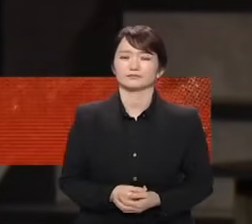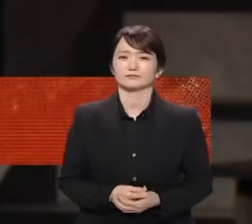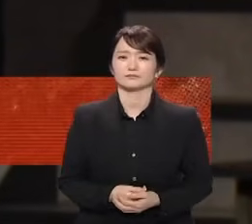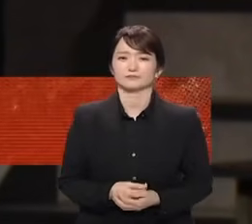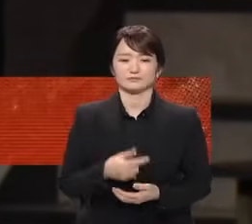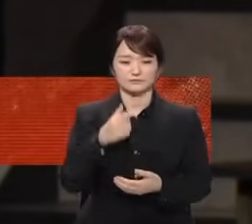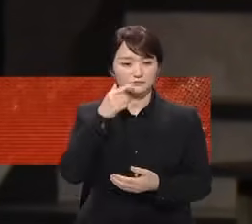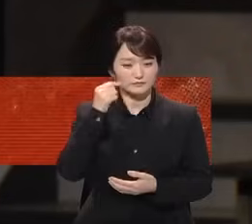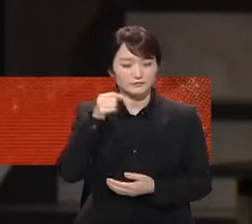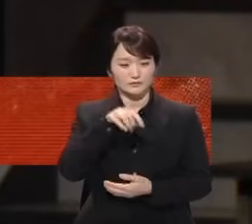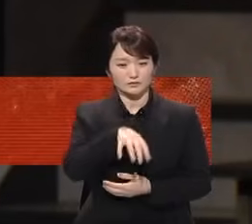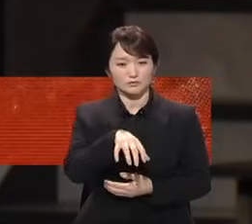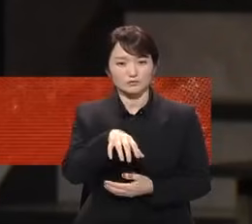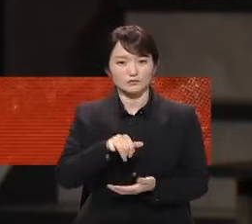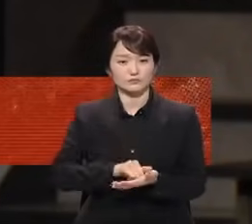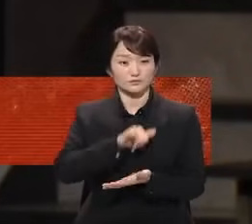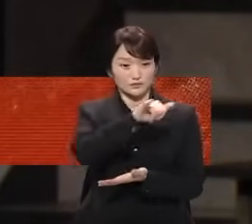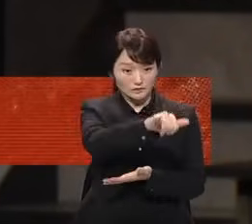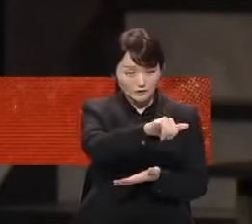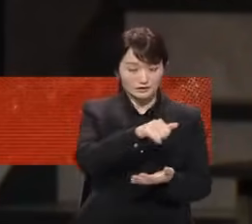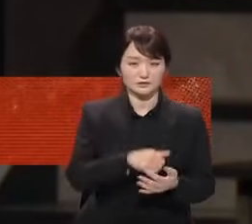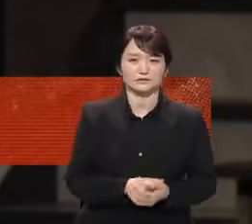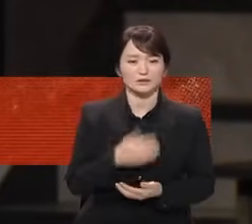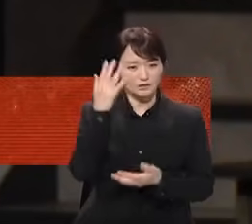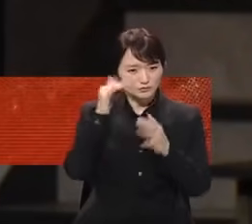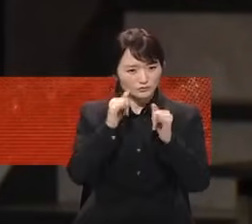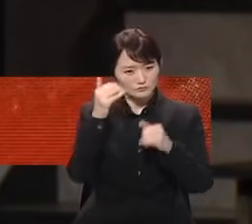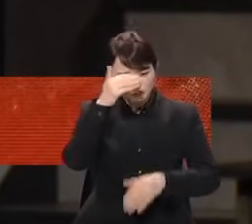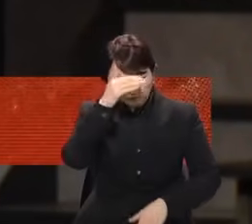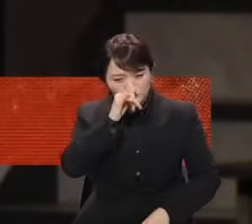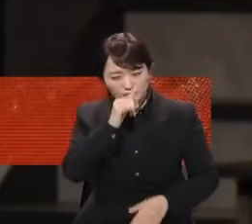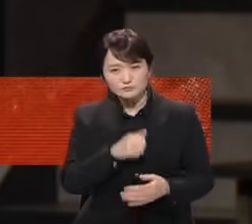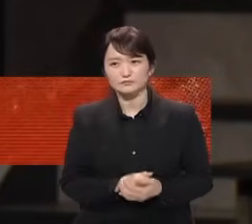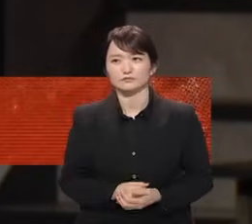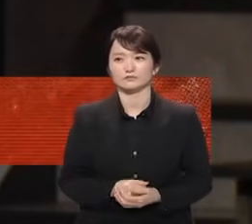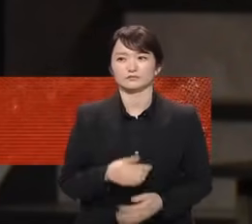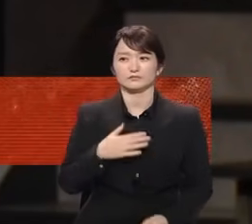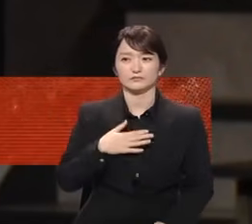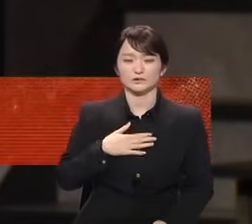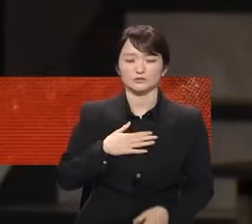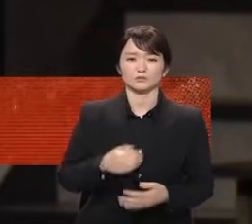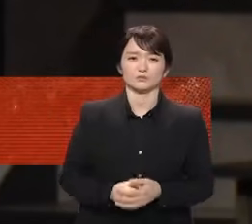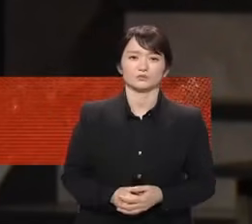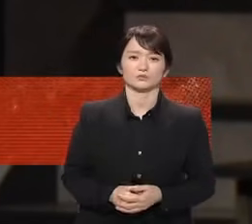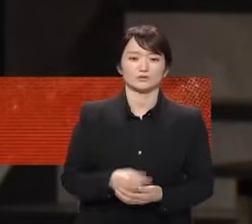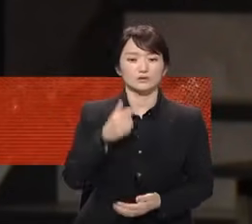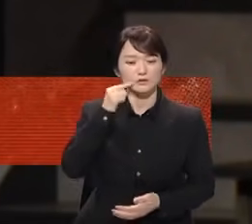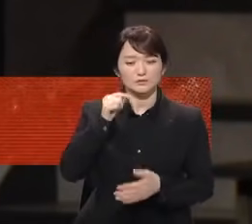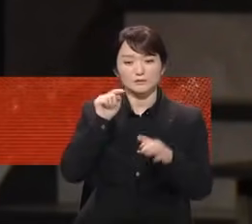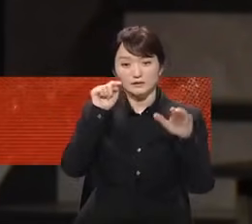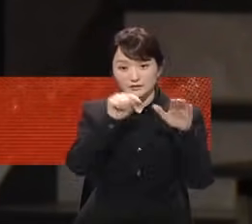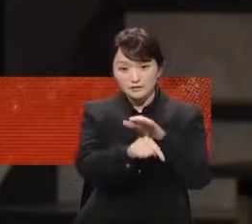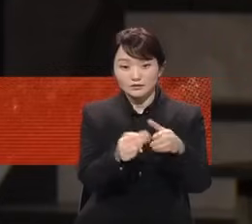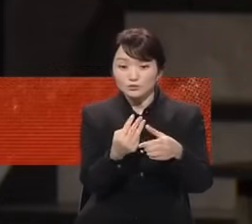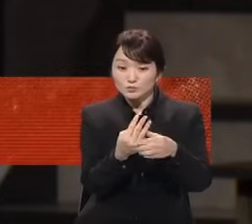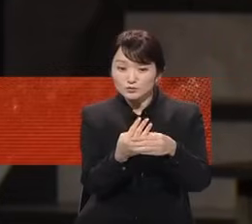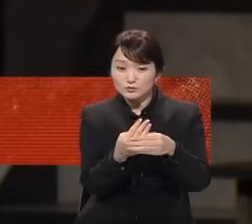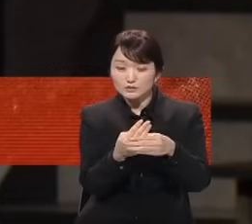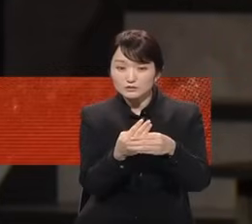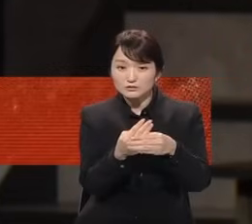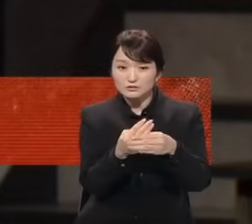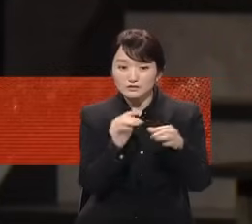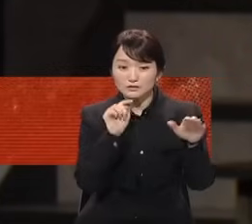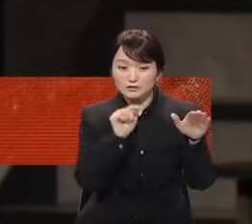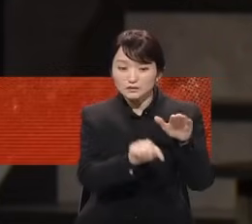좋게 관광을 하고 있고 저도 박 변호사님처럼 일본 온천에 갔다 왔지만 전혀 어렵지 않았고 너무 친절했어요.